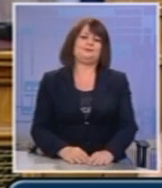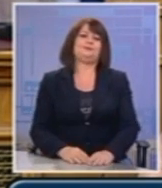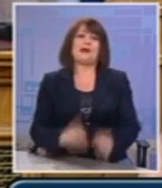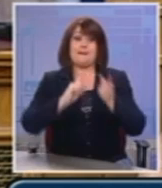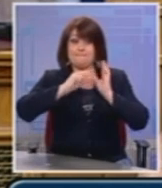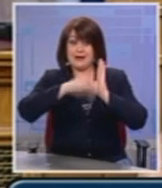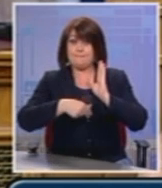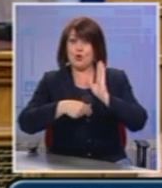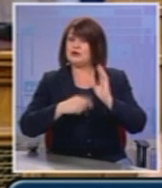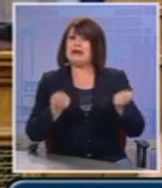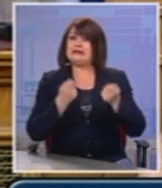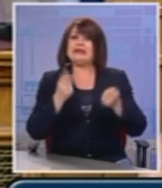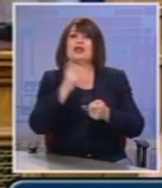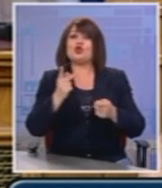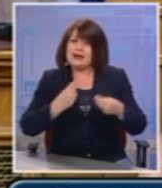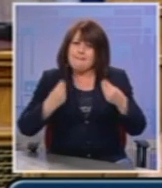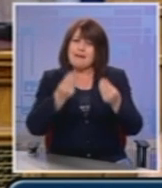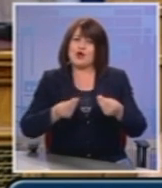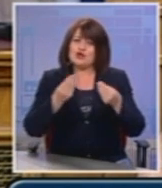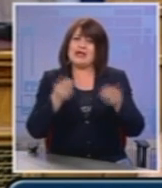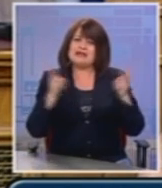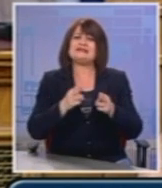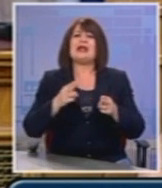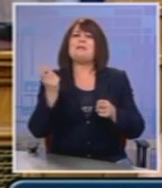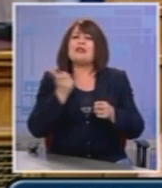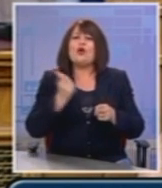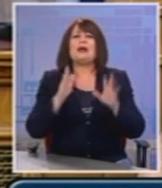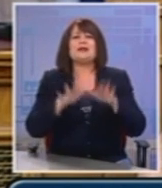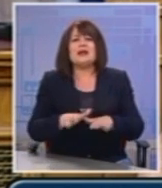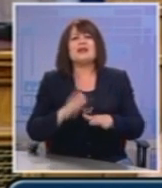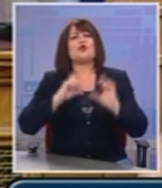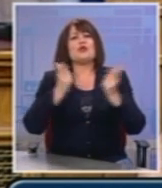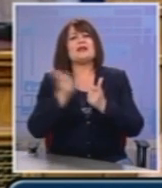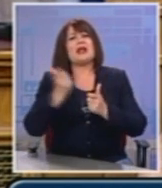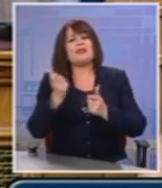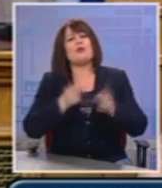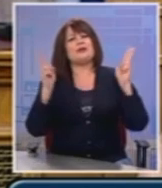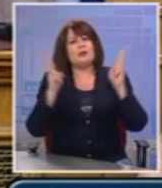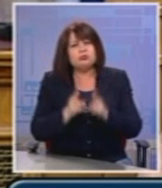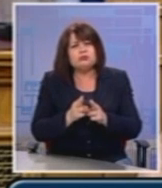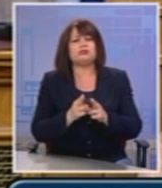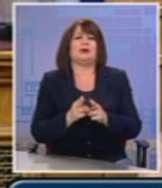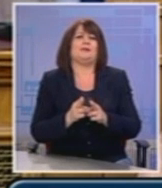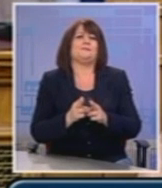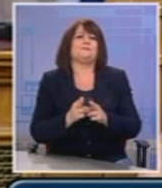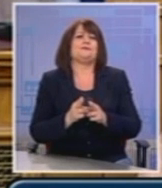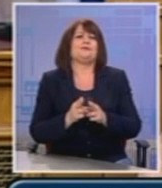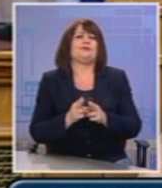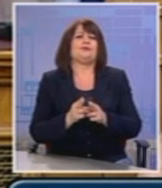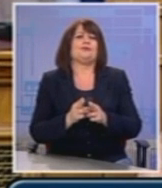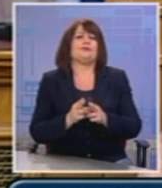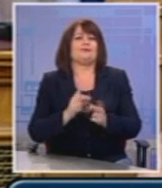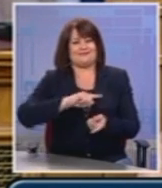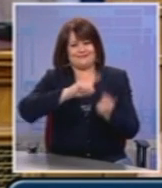επ πλέον ελάττωσαν τις κοινωνικές πα αρχές συντάξεις επιδόματα ανεργίας και οικογενειακά επιδόματα κτλπ άλλαξαν τον